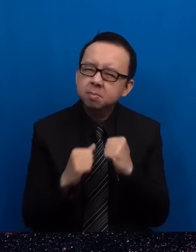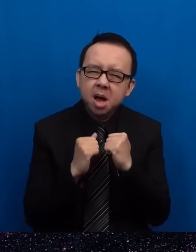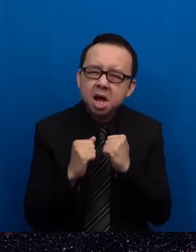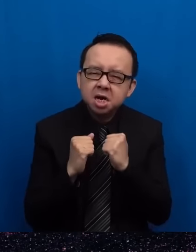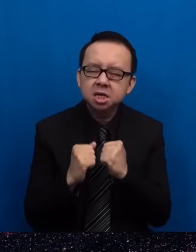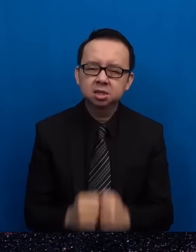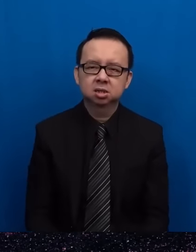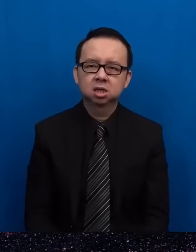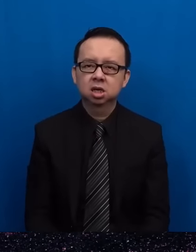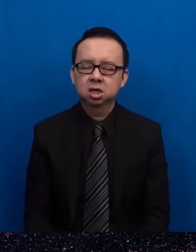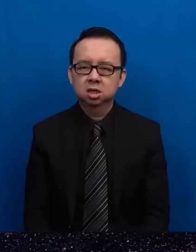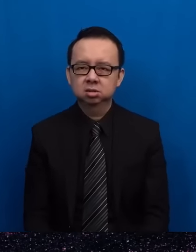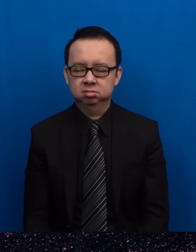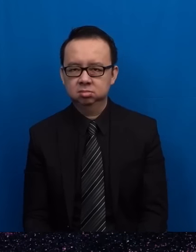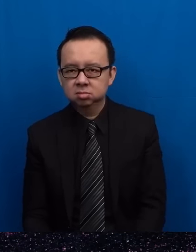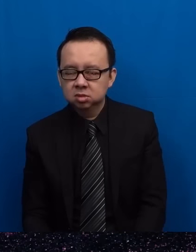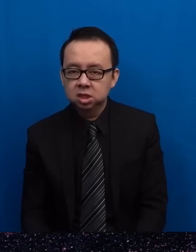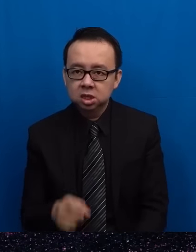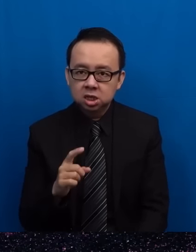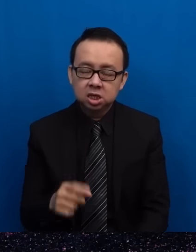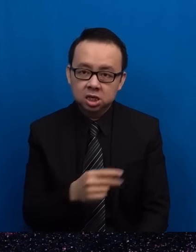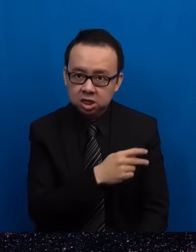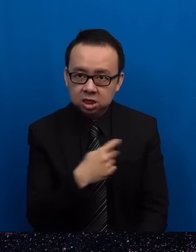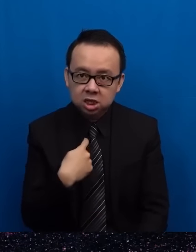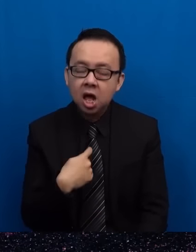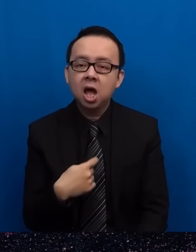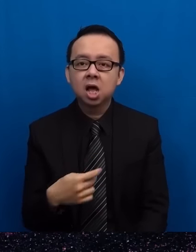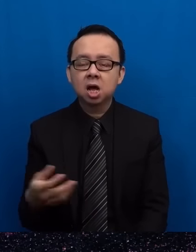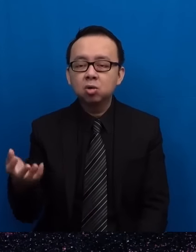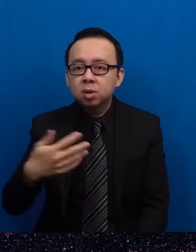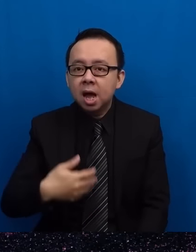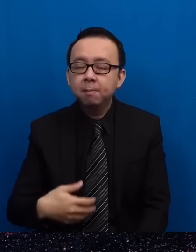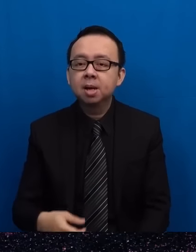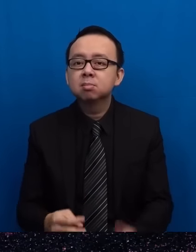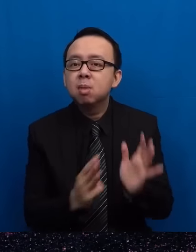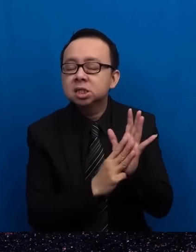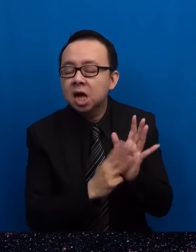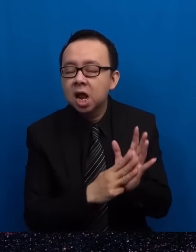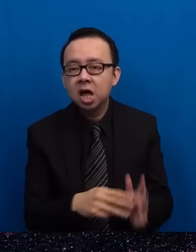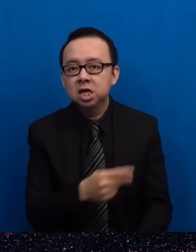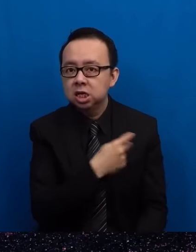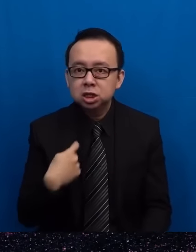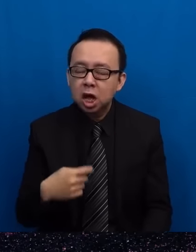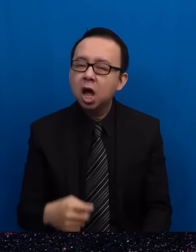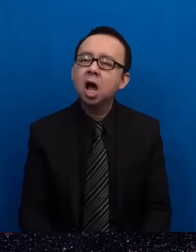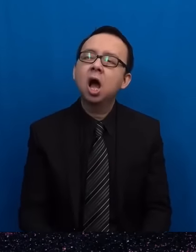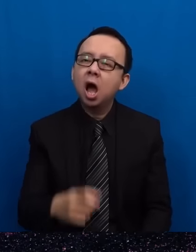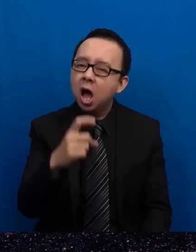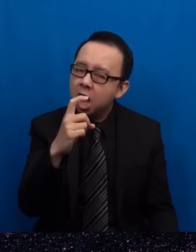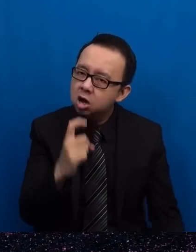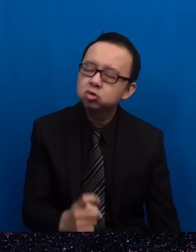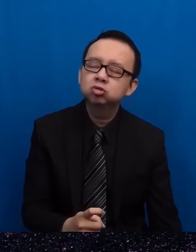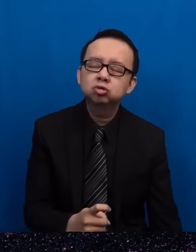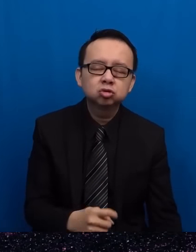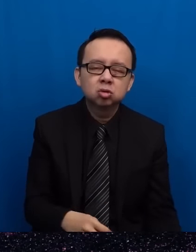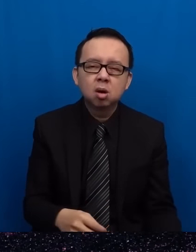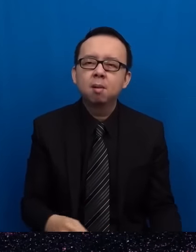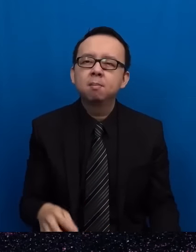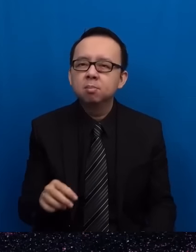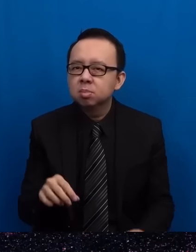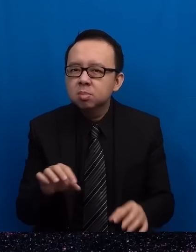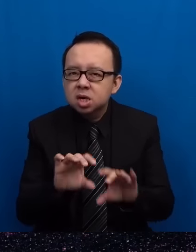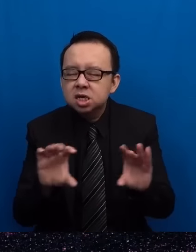kita mengalami sebuah musibah atau tantangan dalam kehidupan kita, harusnya kita semakin mempraktekkan iman itu. Bukankah